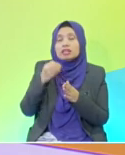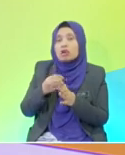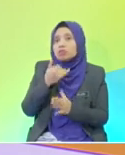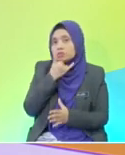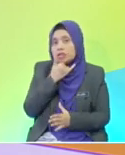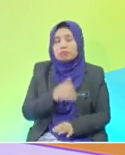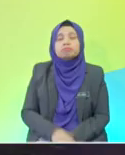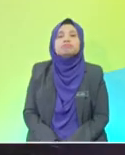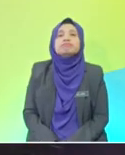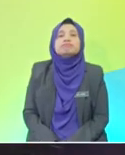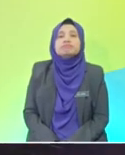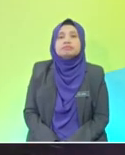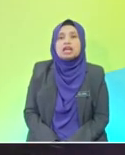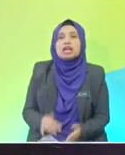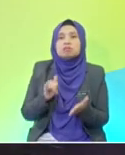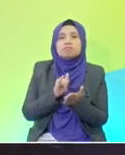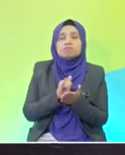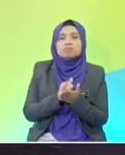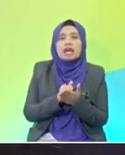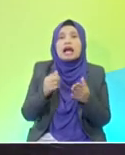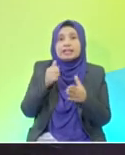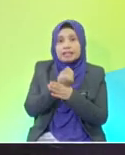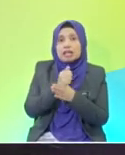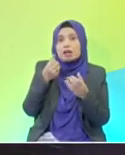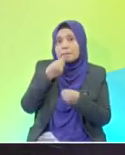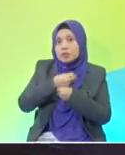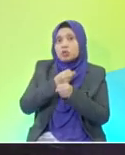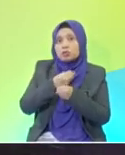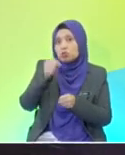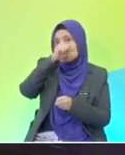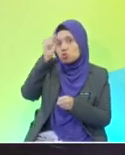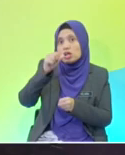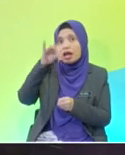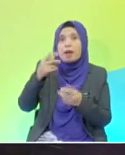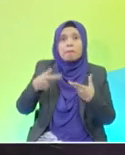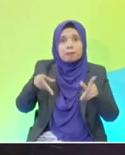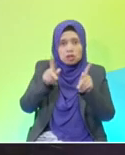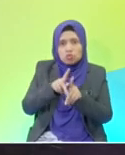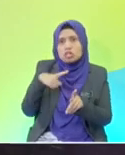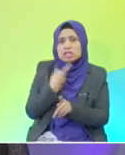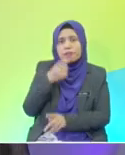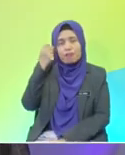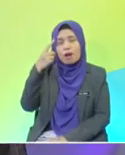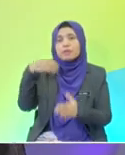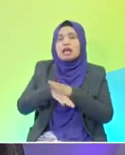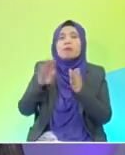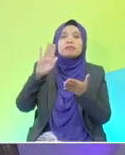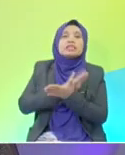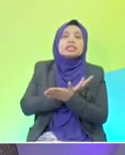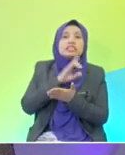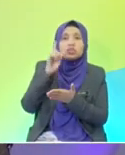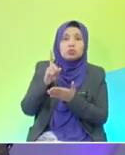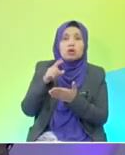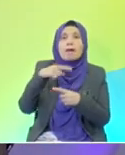Oke Baik diantara bentuk-bentuk soal lain yang perlu kita paham dalam kertas satu ini kan namanya